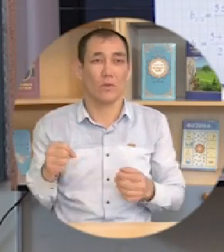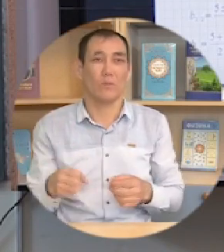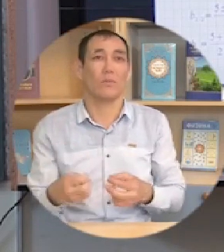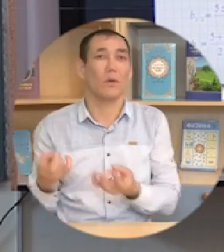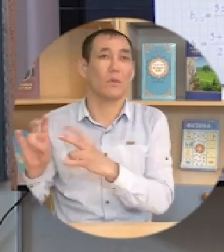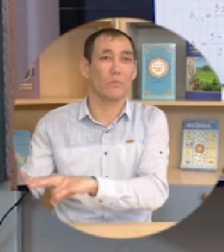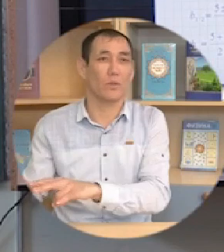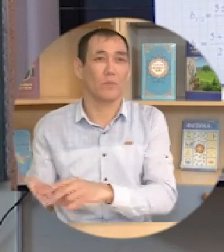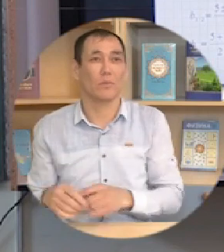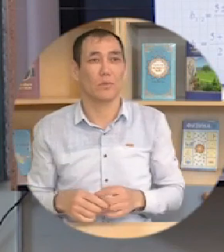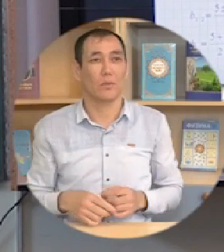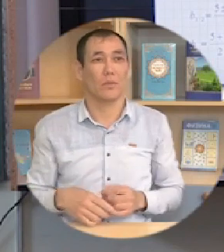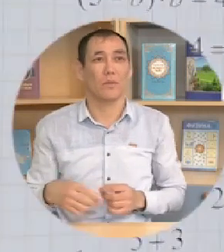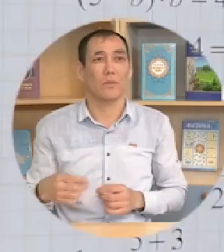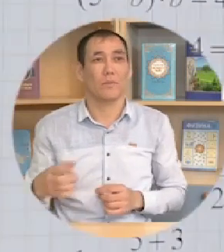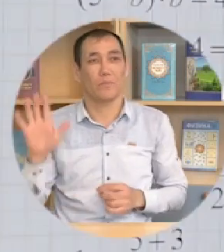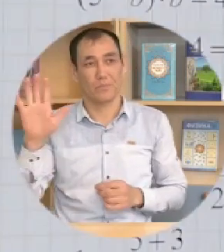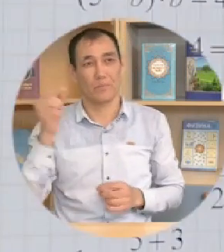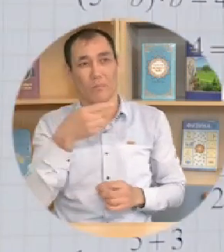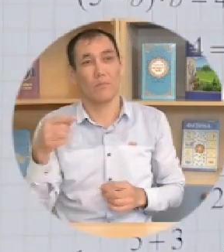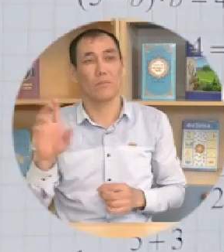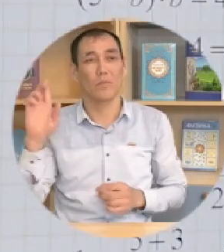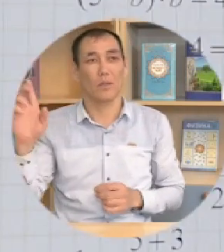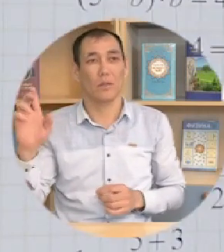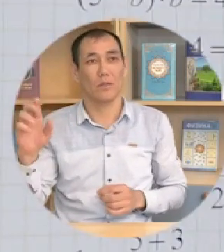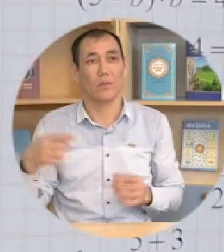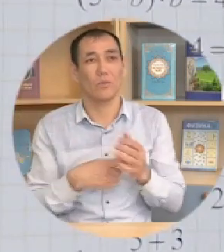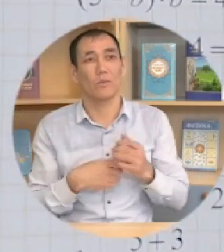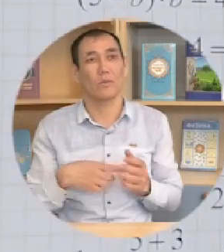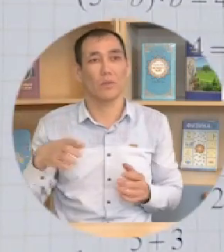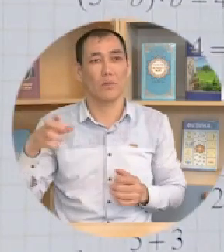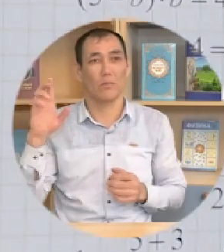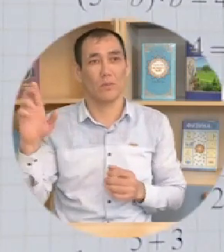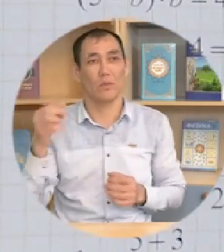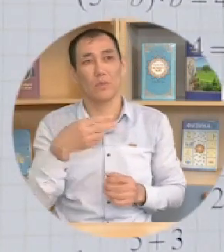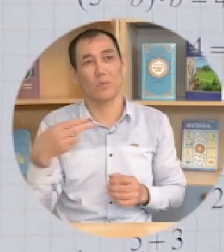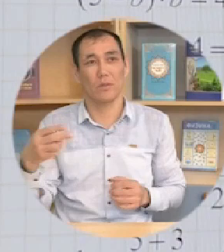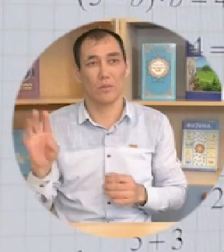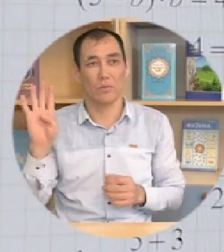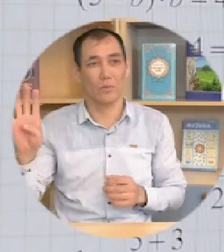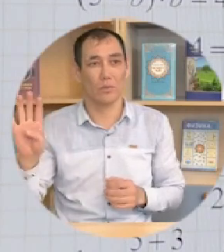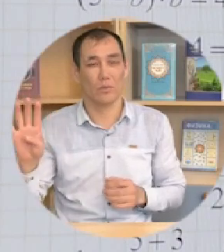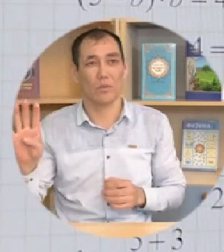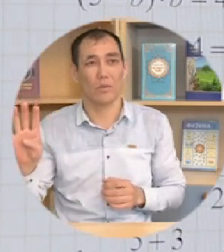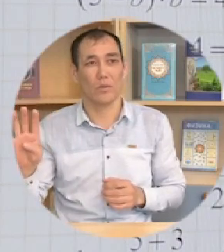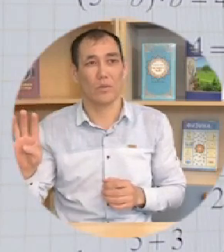Бұнда 5 алынған Б көбейтілген Б тең 4.